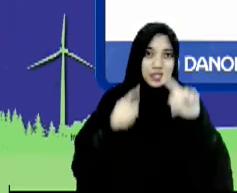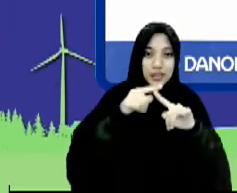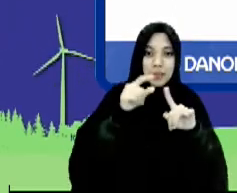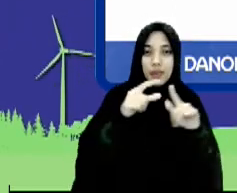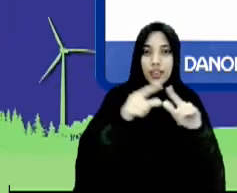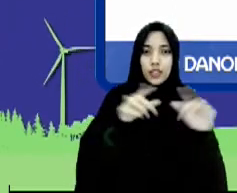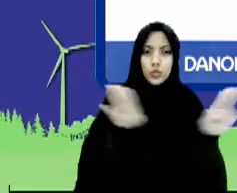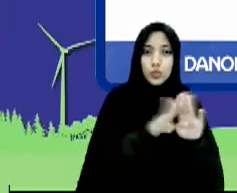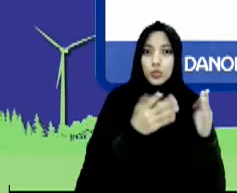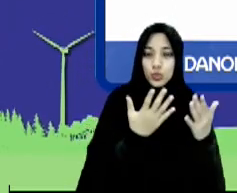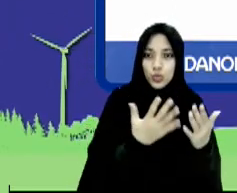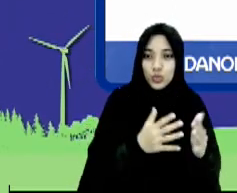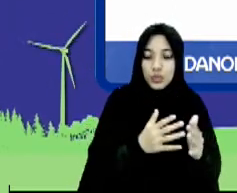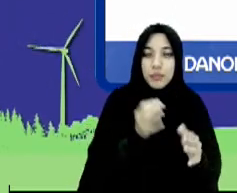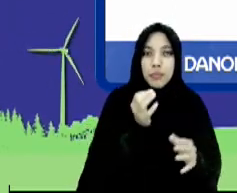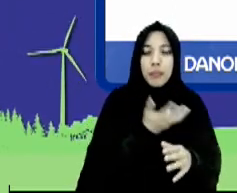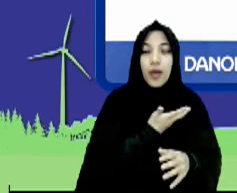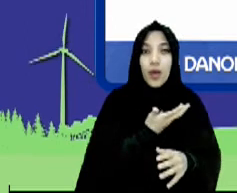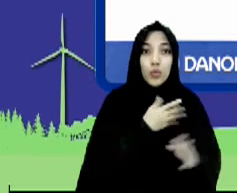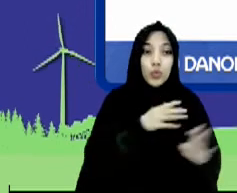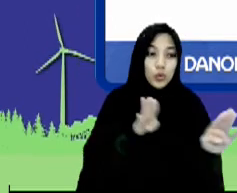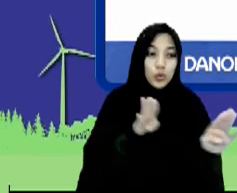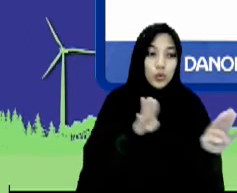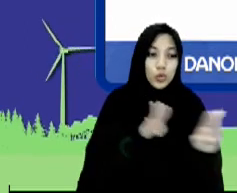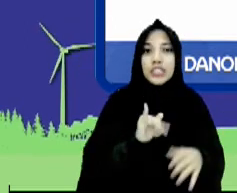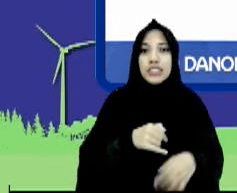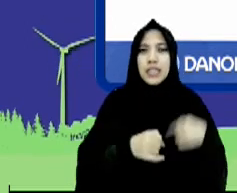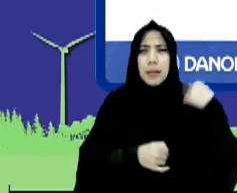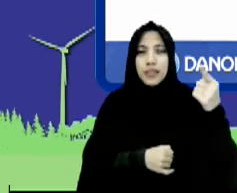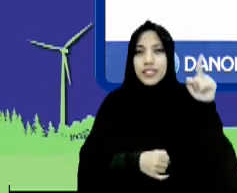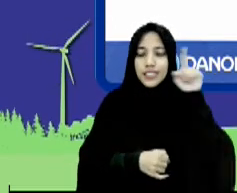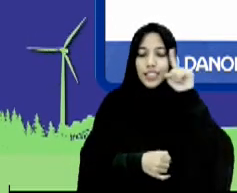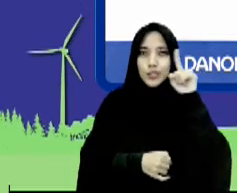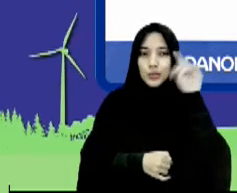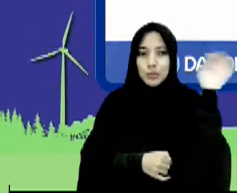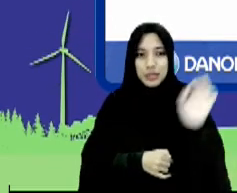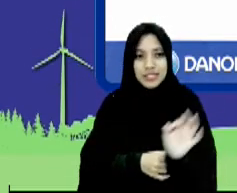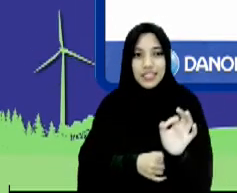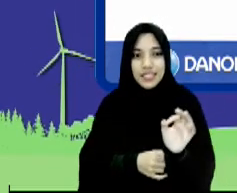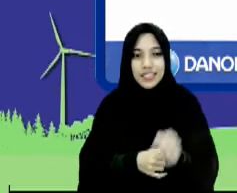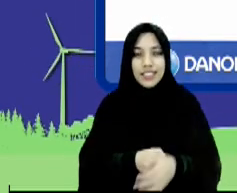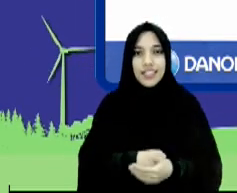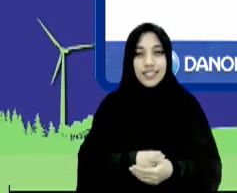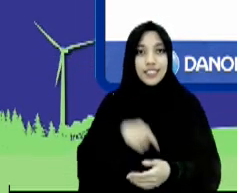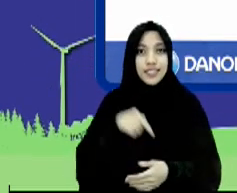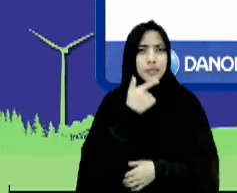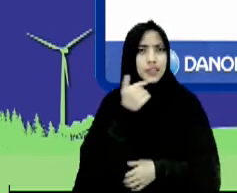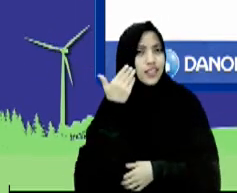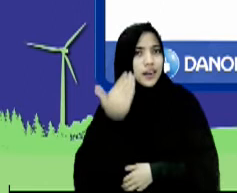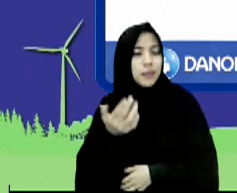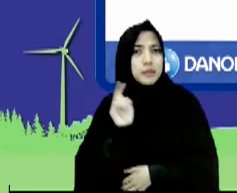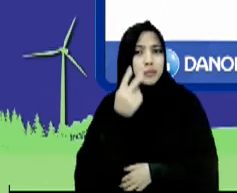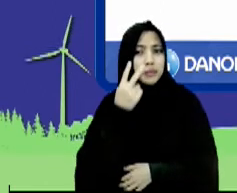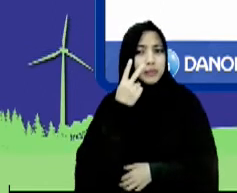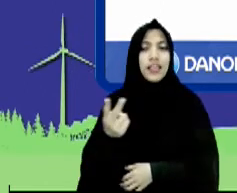dan akan akan ditutup maaf Jadi itu mencapai 100% gitu kan e kenapa ini menjadi penting karena kalau misalnya kita lihat profil emisi